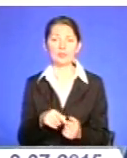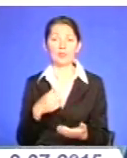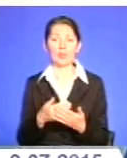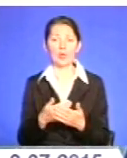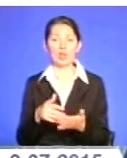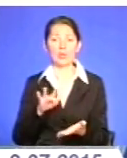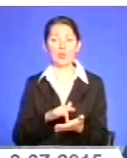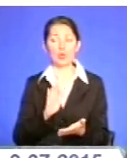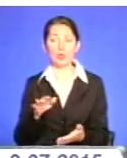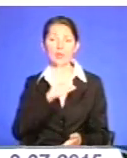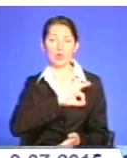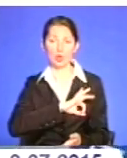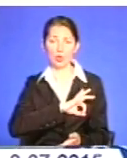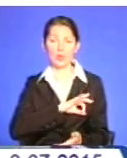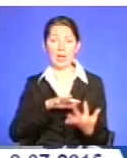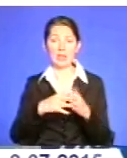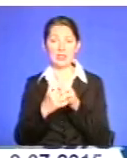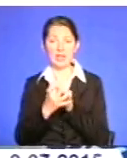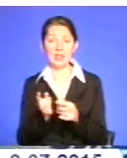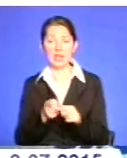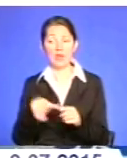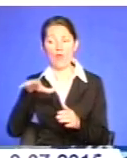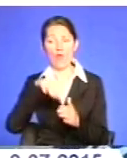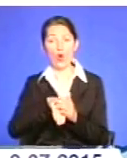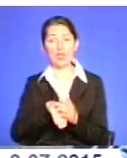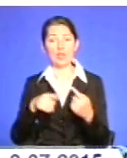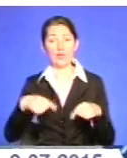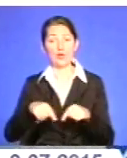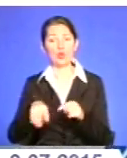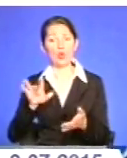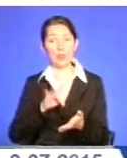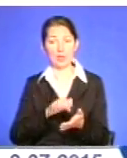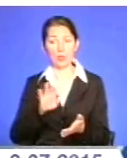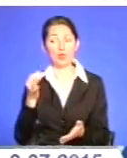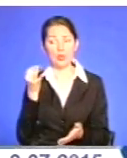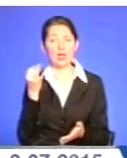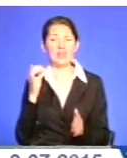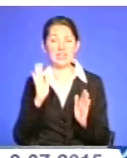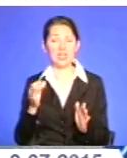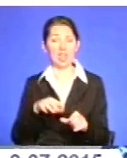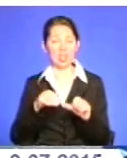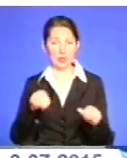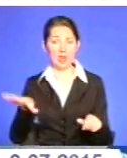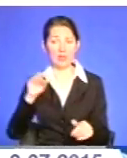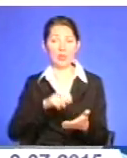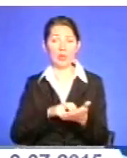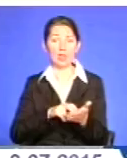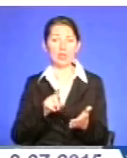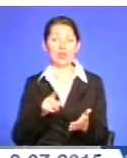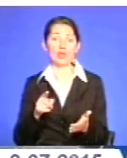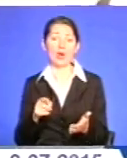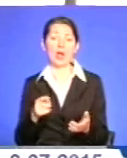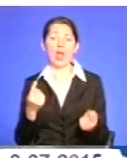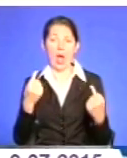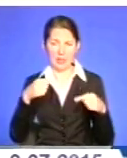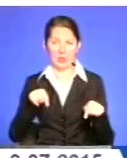наприклад, місто буде використовувати села, які входять в зону міста, буде цікавитися тільки земля. І всі бояться, що депресивні села, такі,